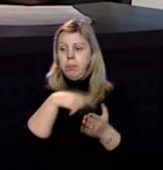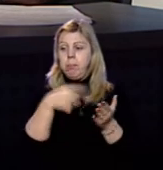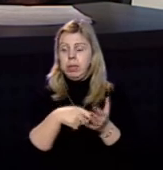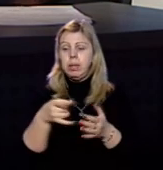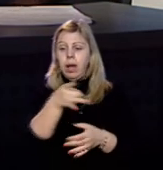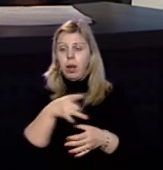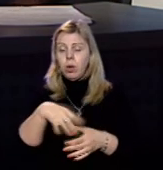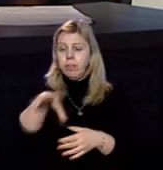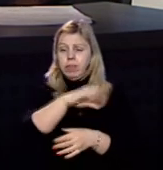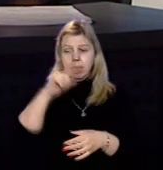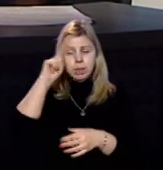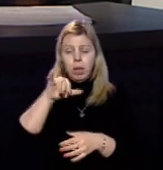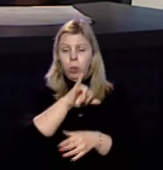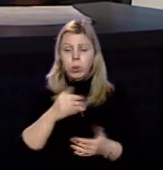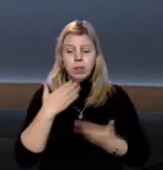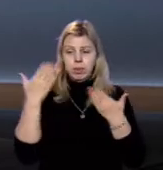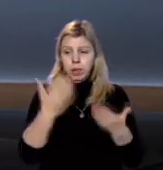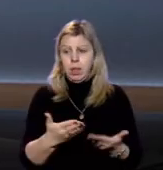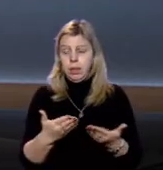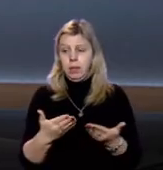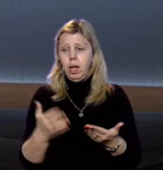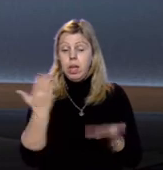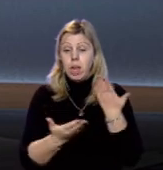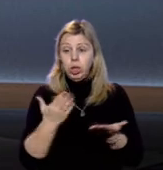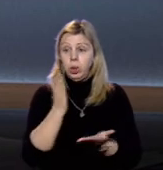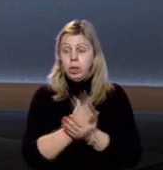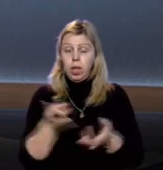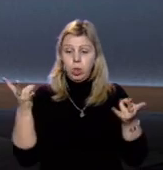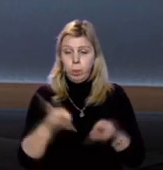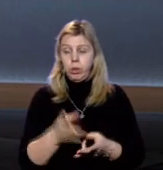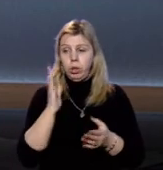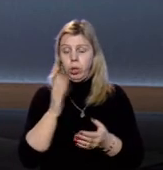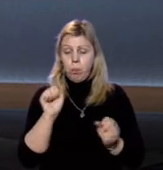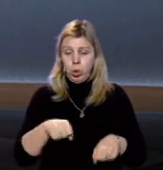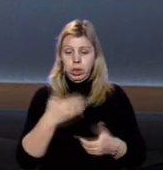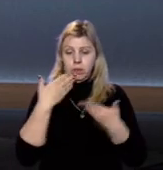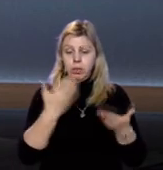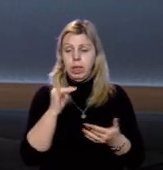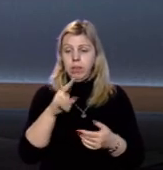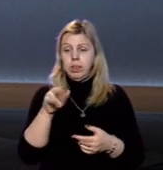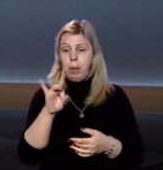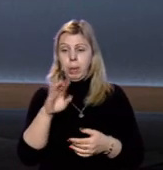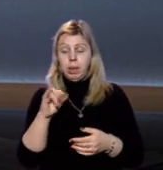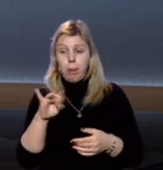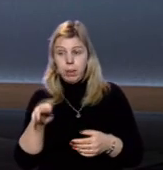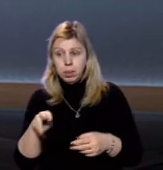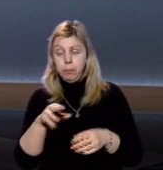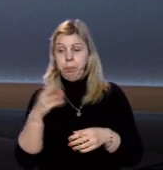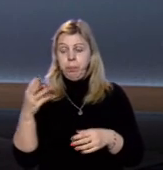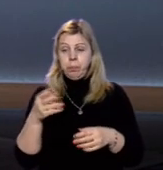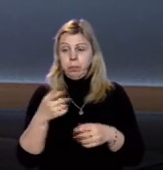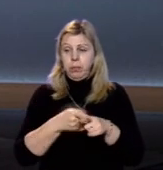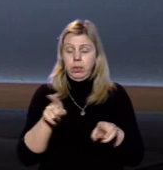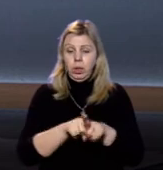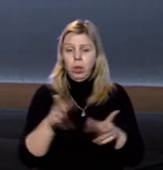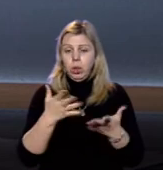і району. Всі знають, куди звертатися. Якщо є необхідність, то можете звертатися і в департамент. В такої